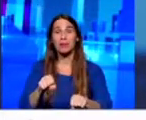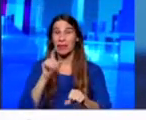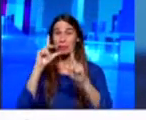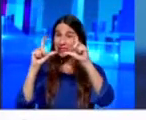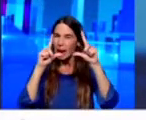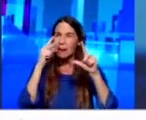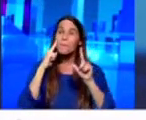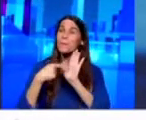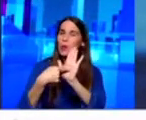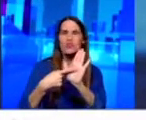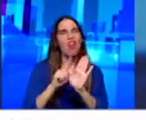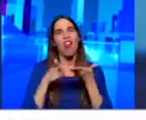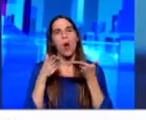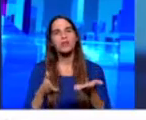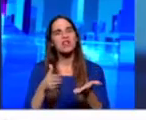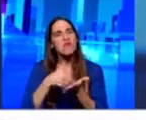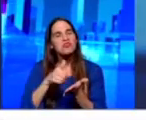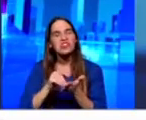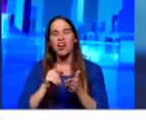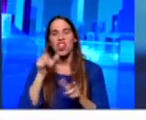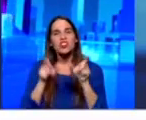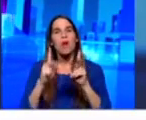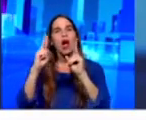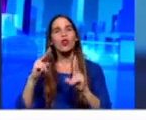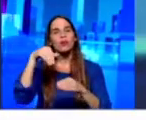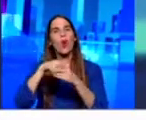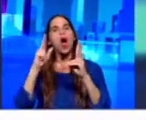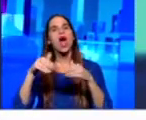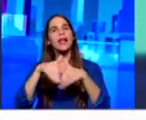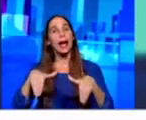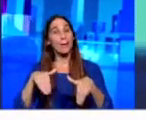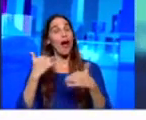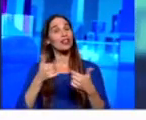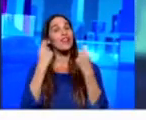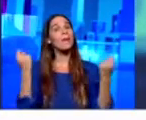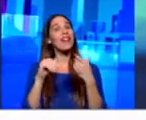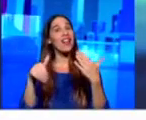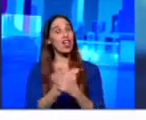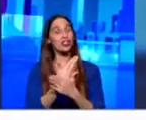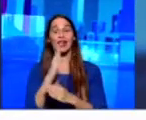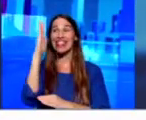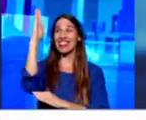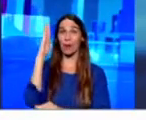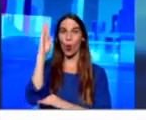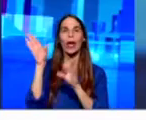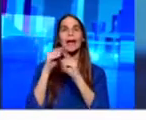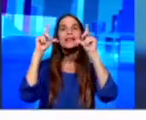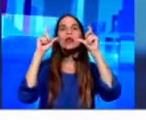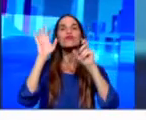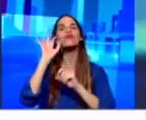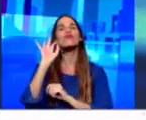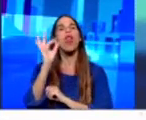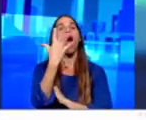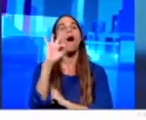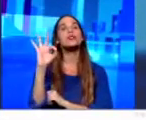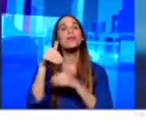המכוערת נמשכת. עכשיו מנסה קמפיין חדש לעורר את המודעות להבעיה על ידי הצבת תמרורים ועליהם צילומים של 50 נכים.